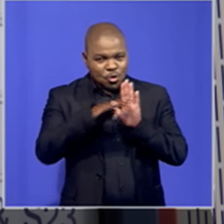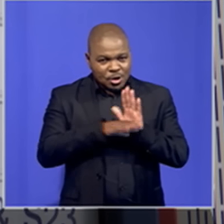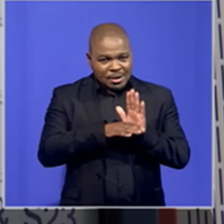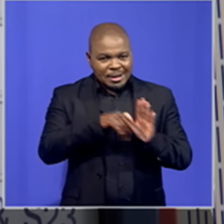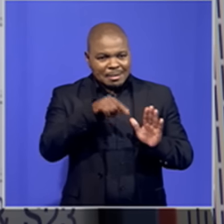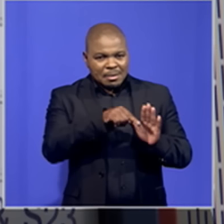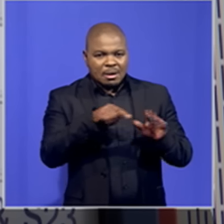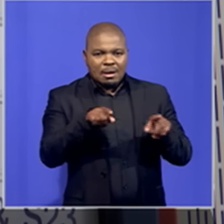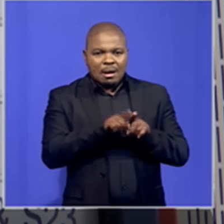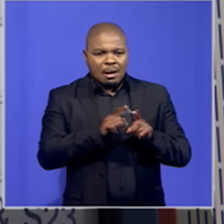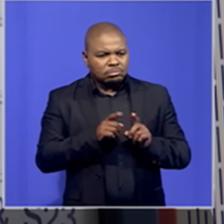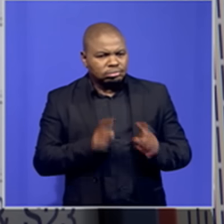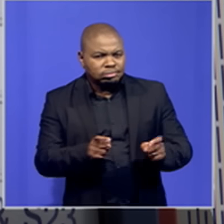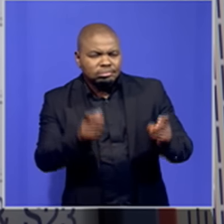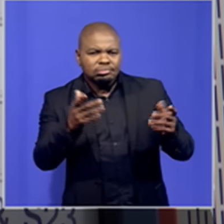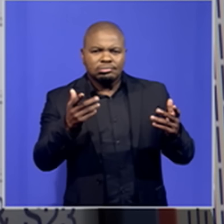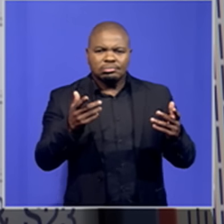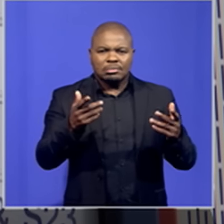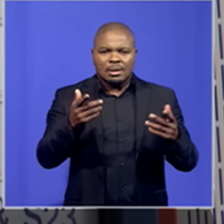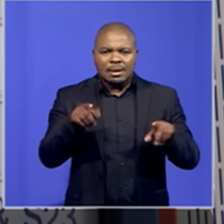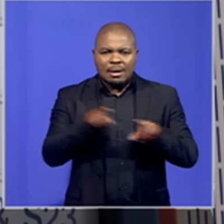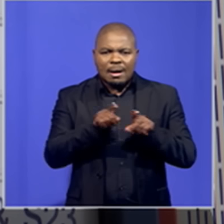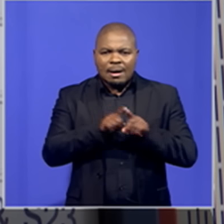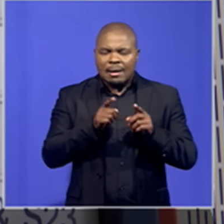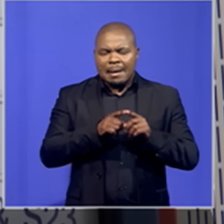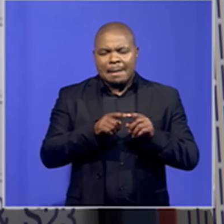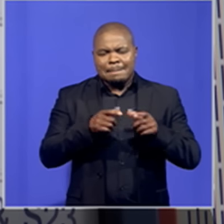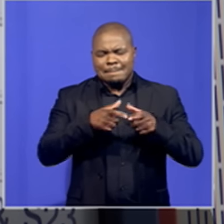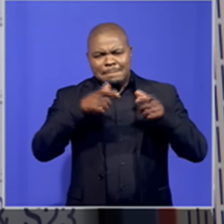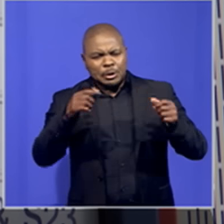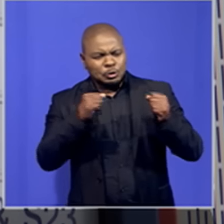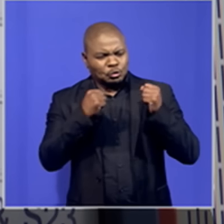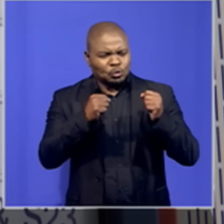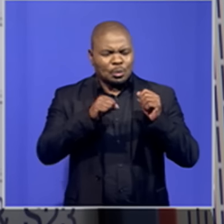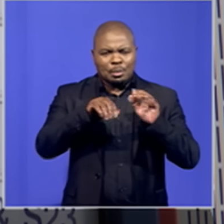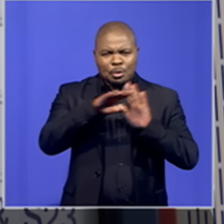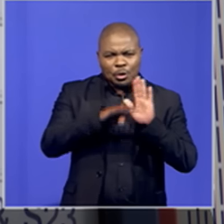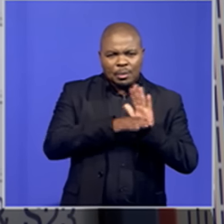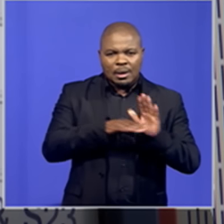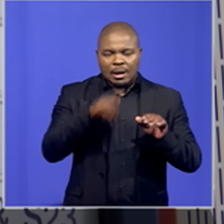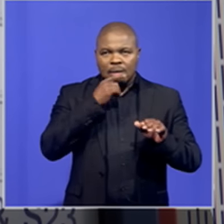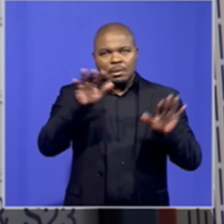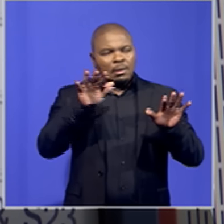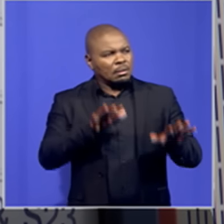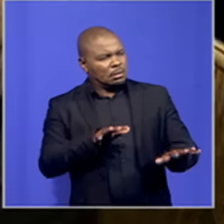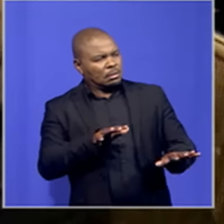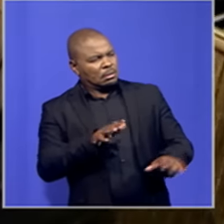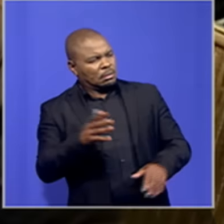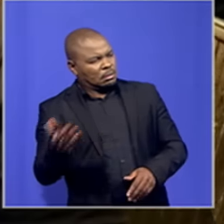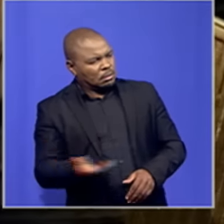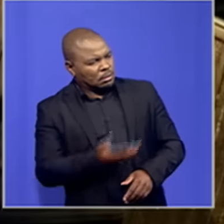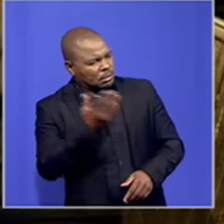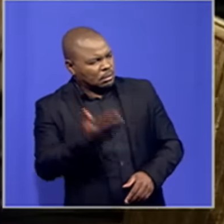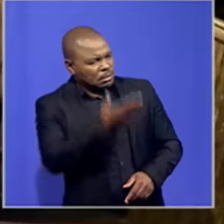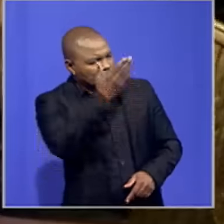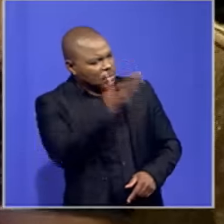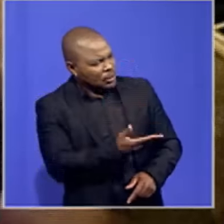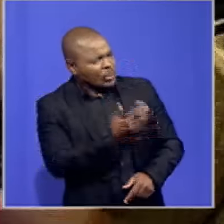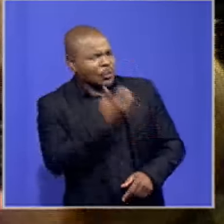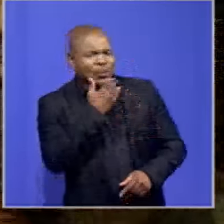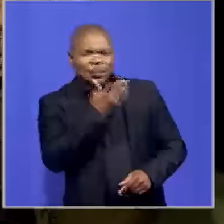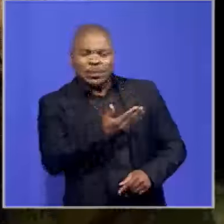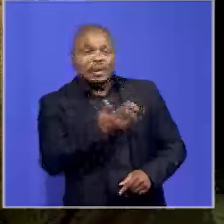di tlhaganetseng tse di na leng maatla tse di tsentseng maatla ena gore ema pele wena o ntse yang